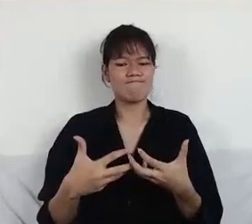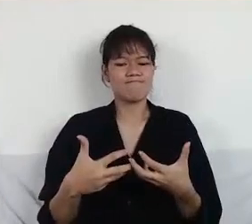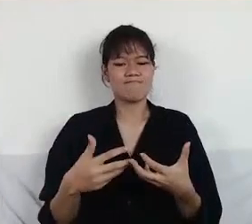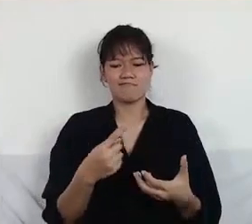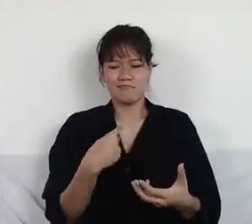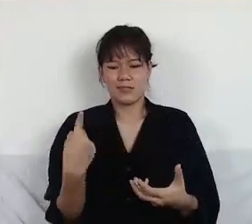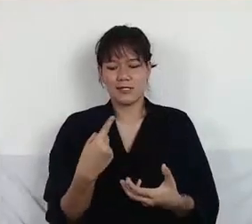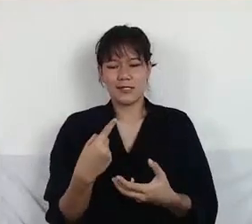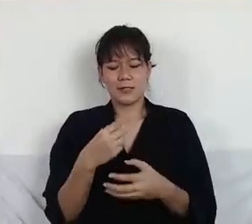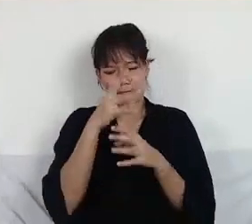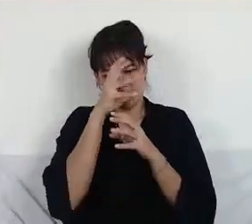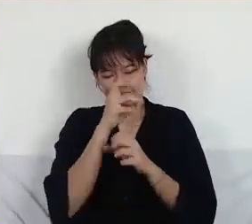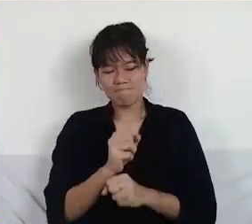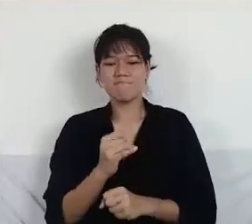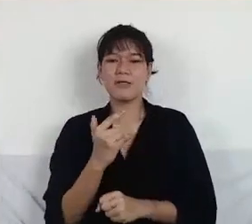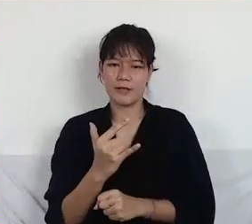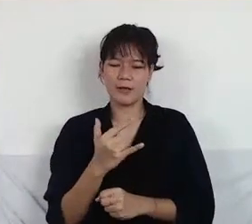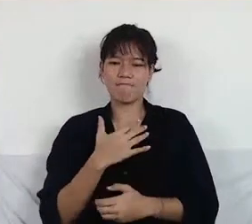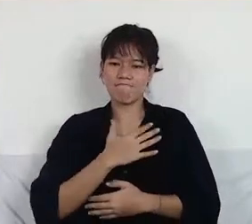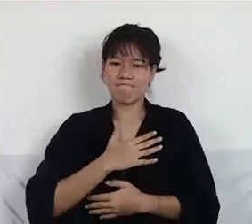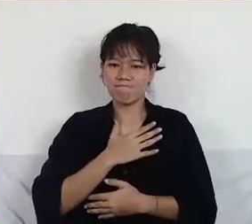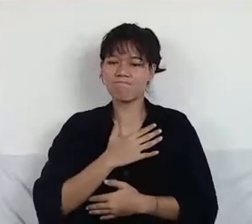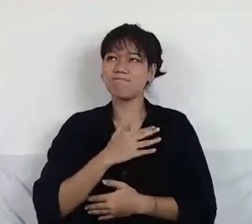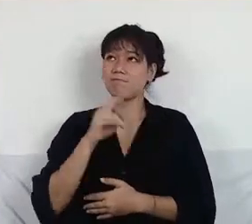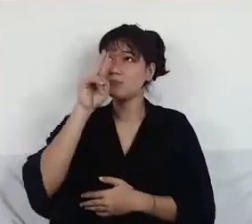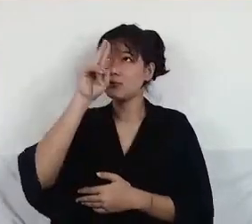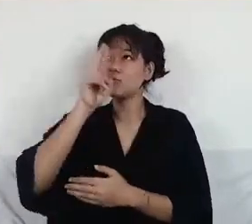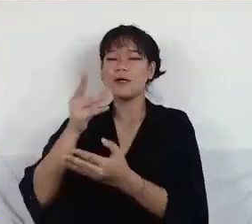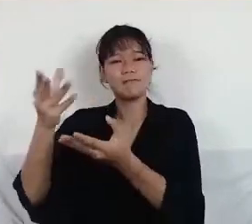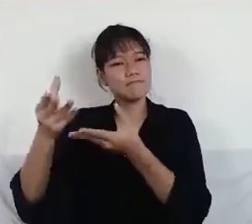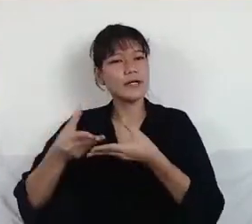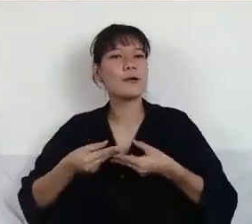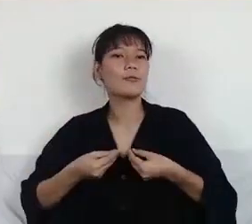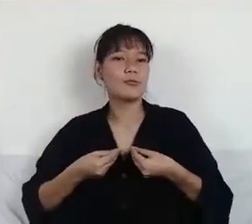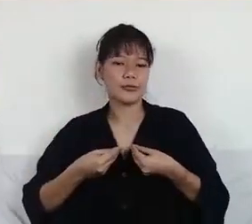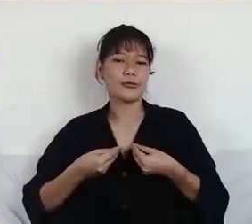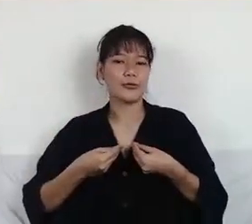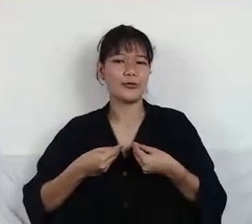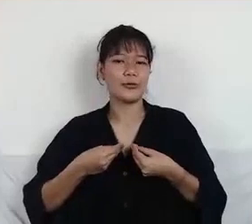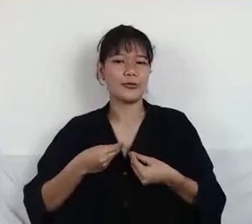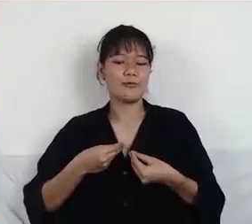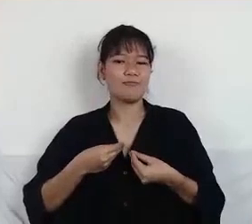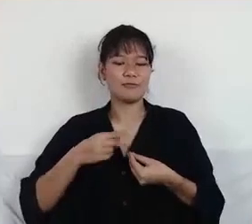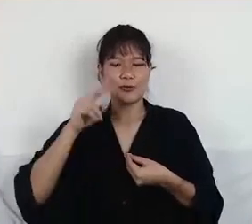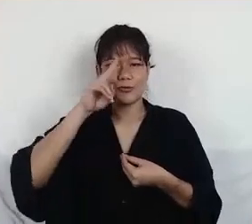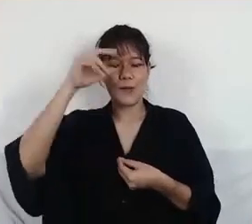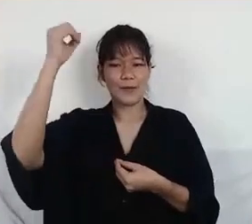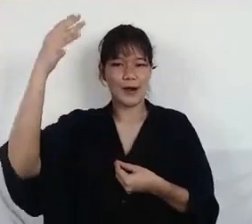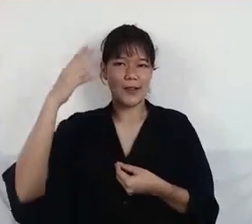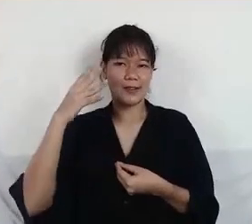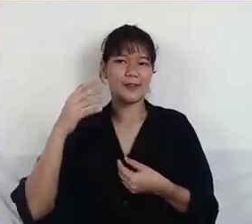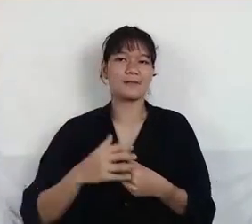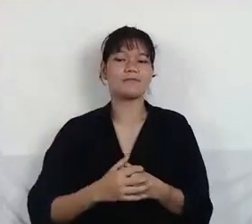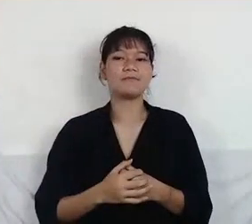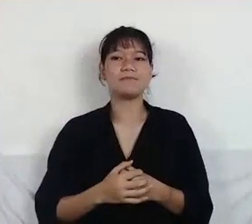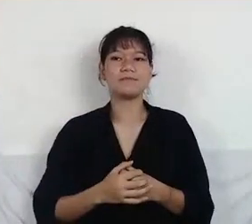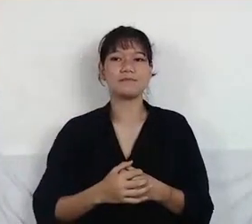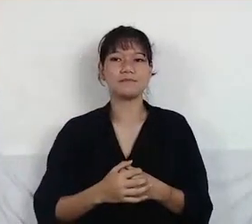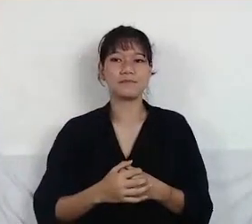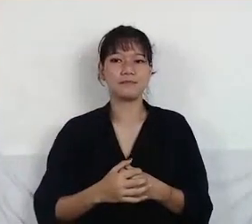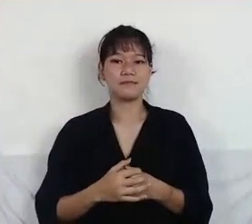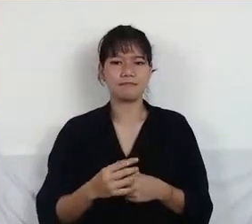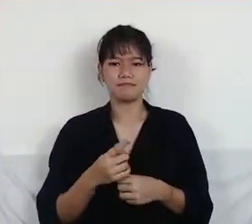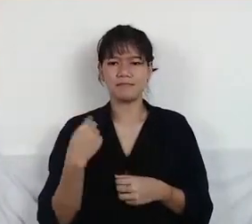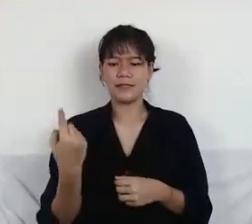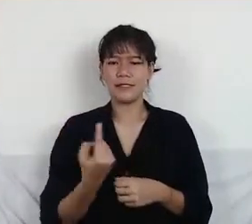bersekutu dan penghayatan kita dalam menyambut serta mengalami berkat Tuhan Yesus. Kita